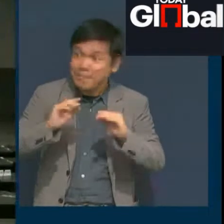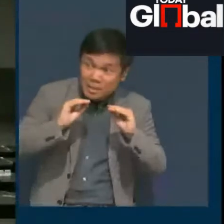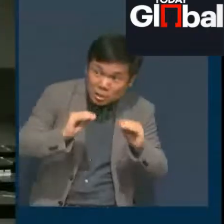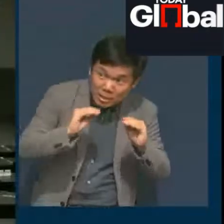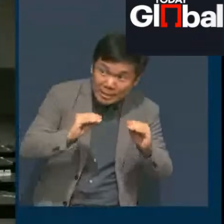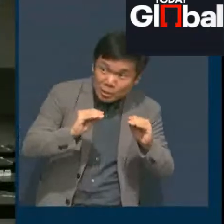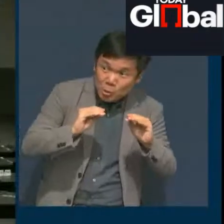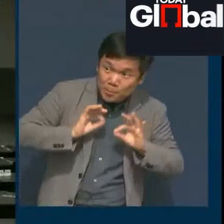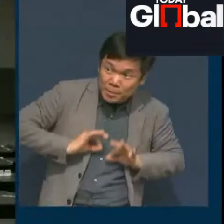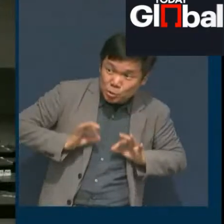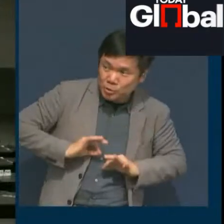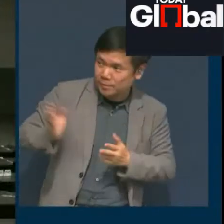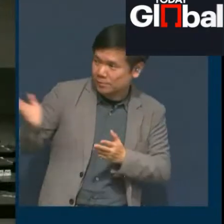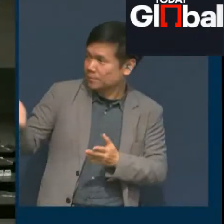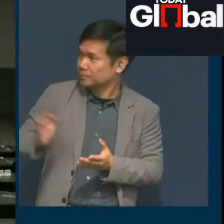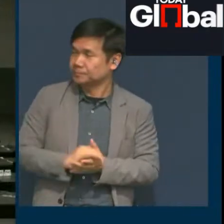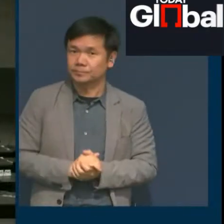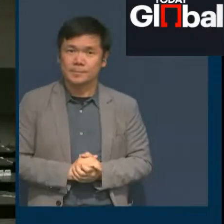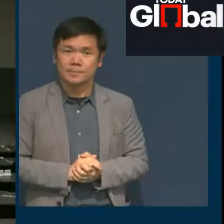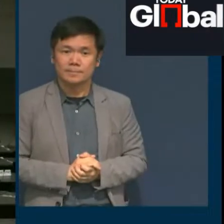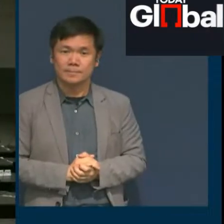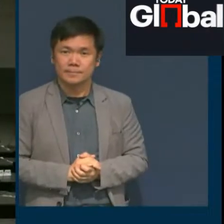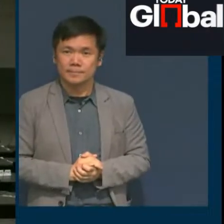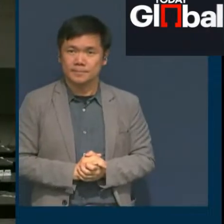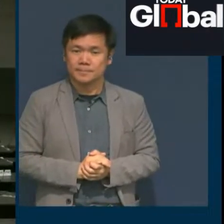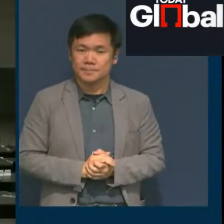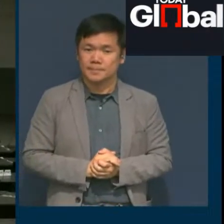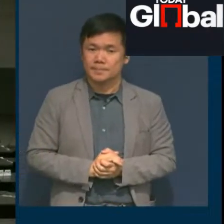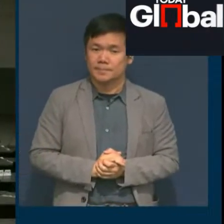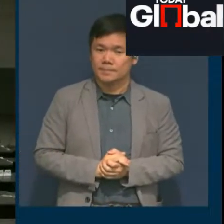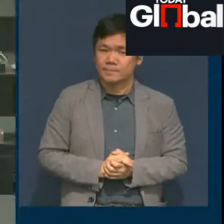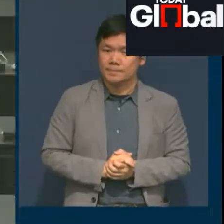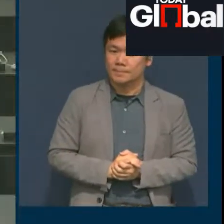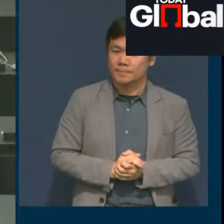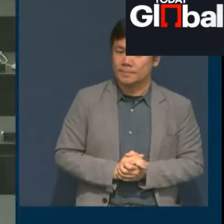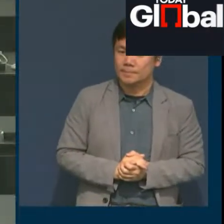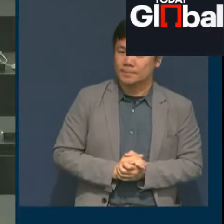فيما يتعلق بالبند رقم 15 مادة 8.